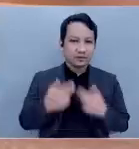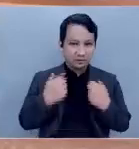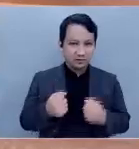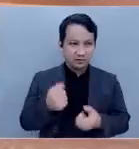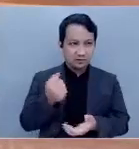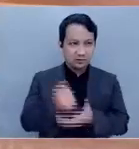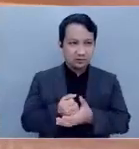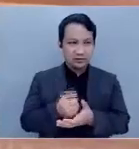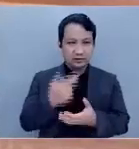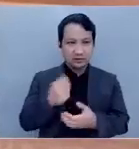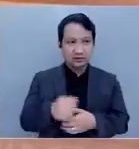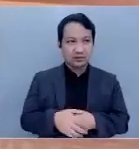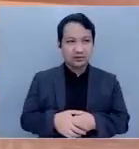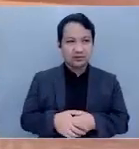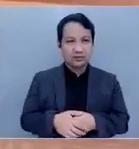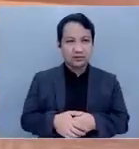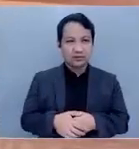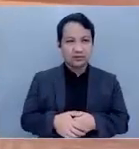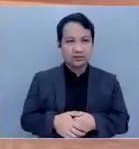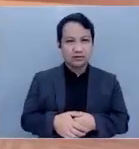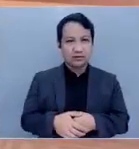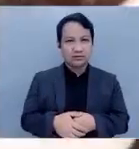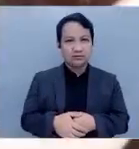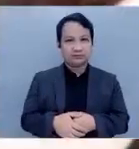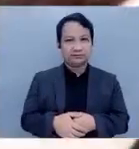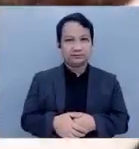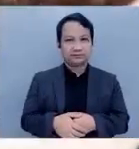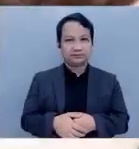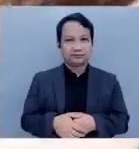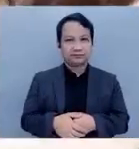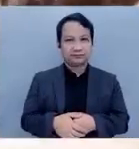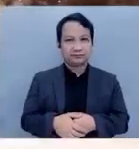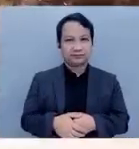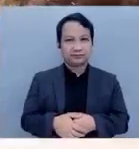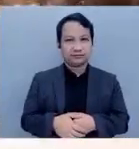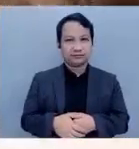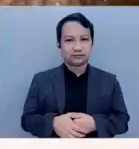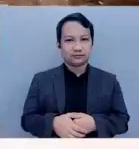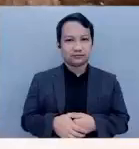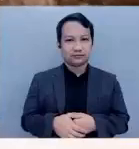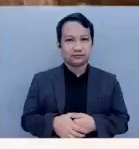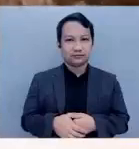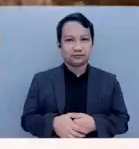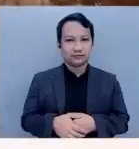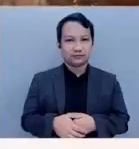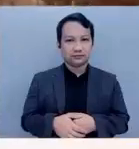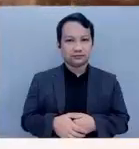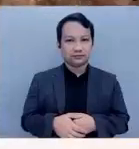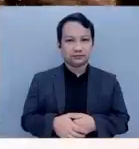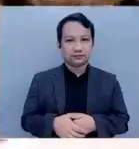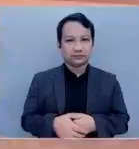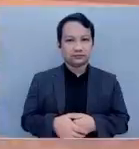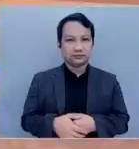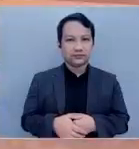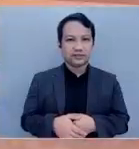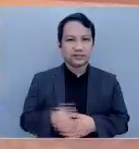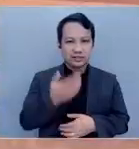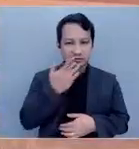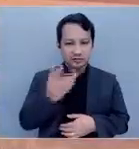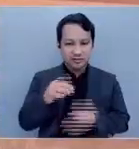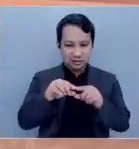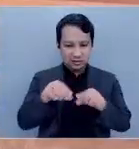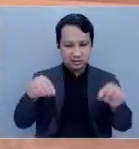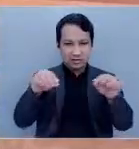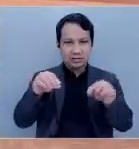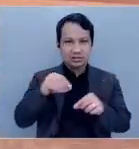yun. Ayun pala. Thank you. Tapos gusto ko maraming sili. Ang sarap ng sili labuyo.